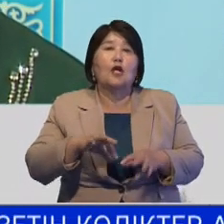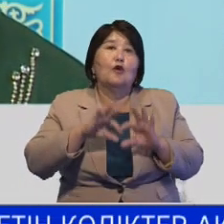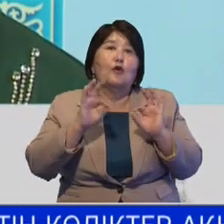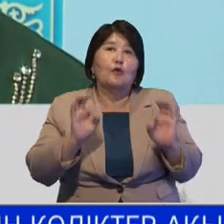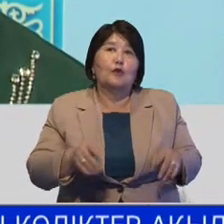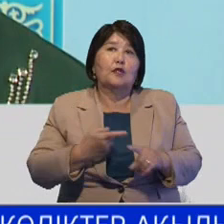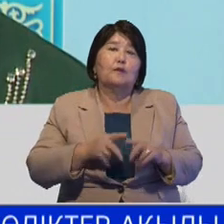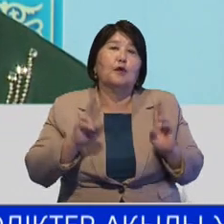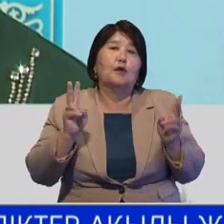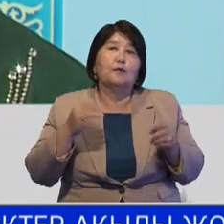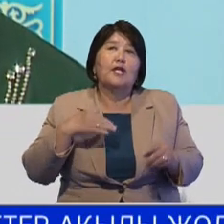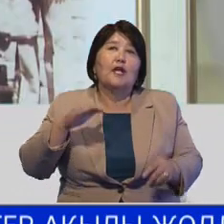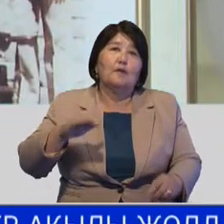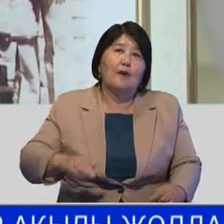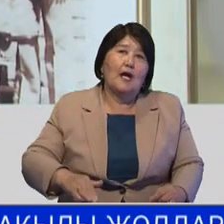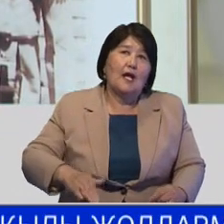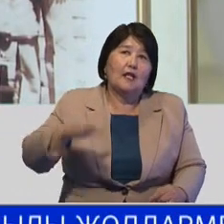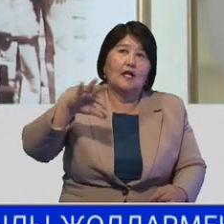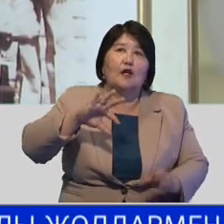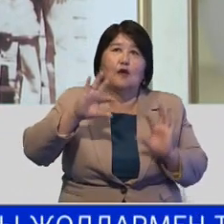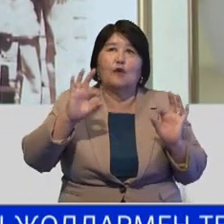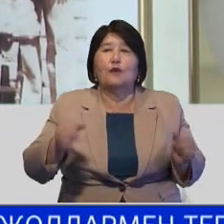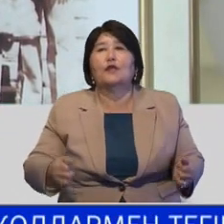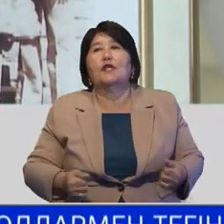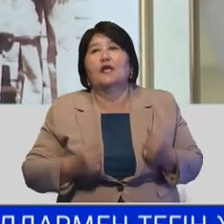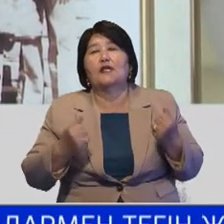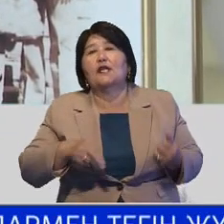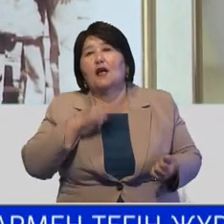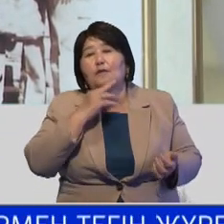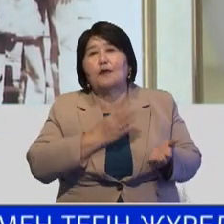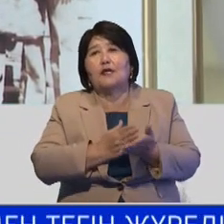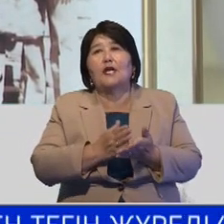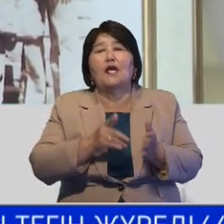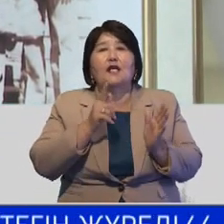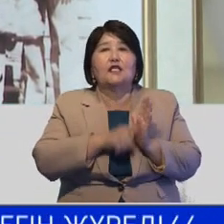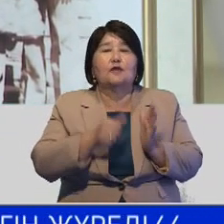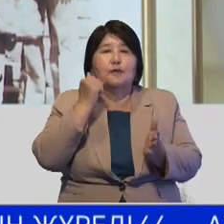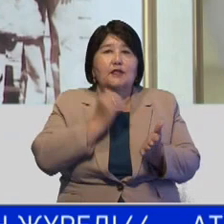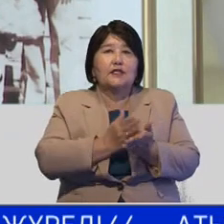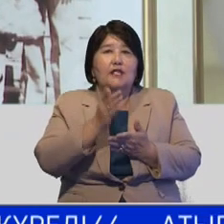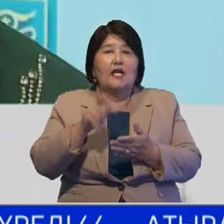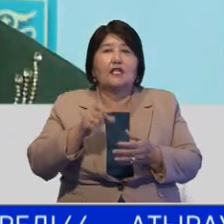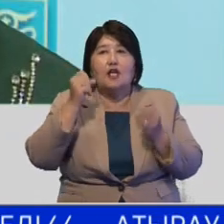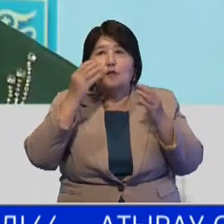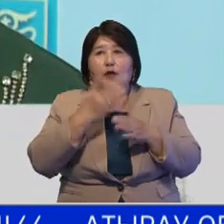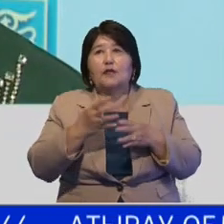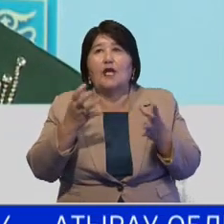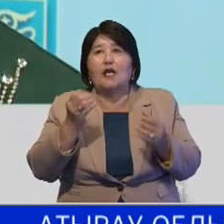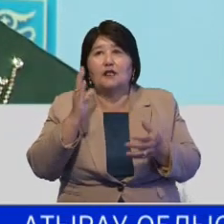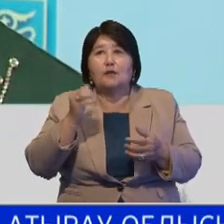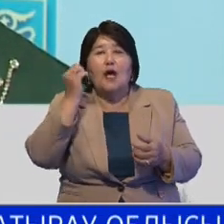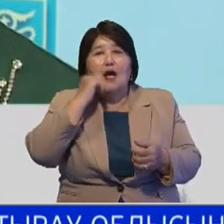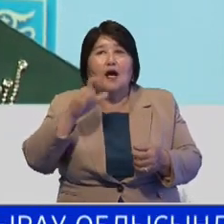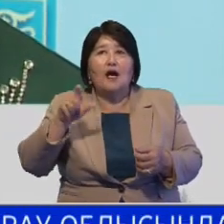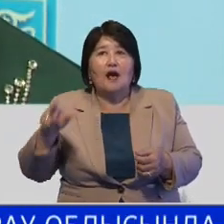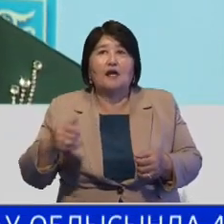өнерді, бұл бейді мен бала кезден өнерге таза бет бұрғанмын. 70 ардагерім бар мәдениет бөлімінде, әлде де болса